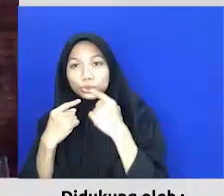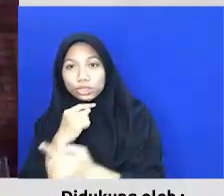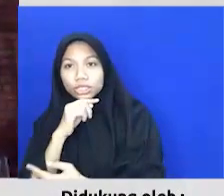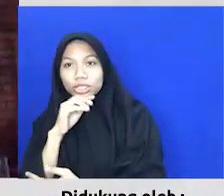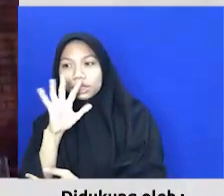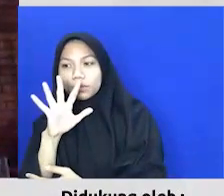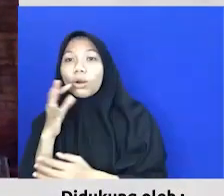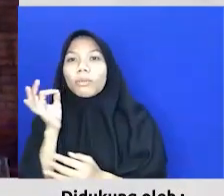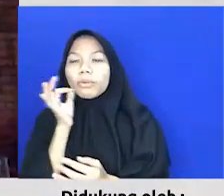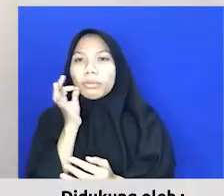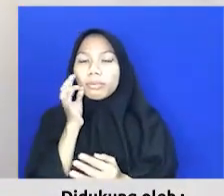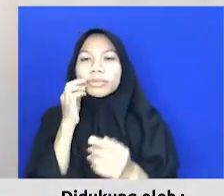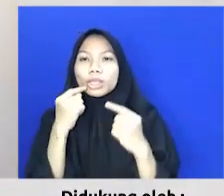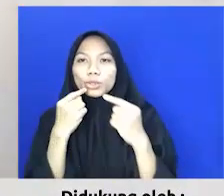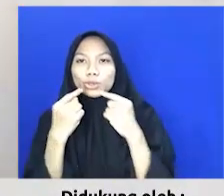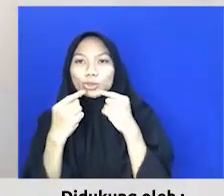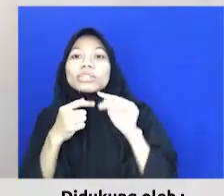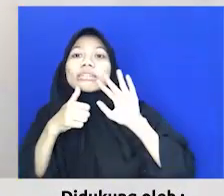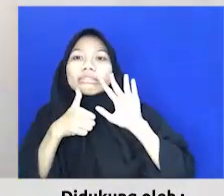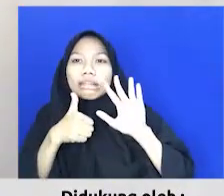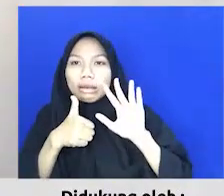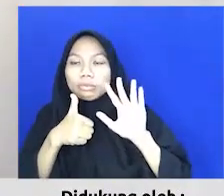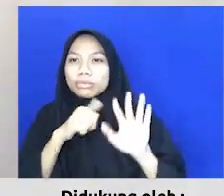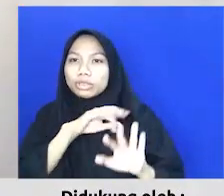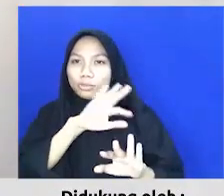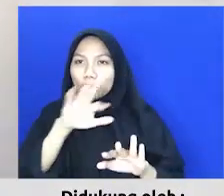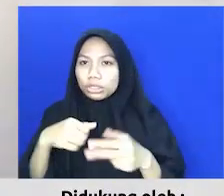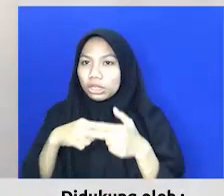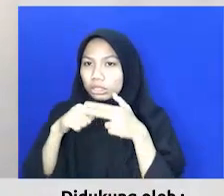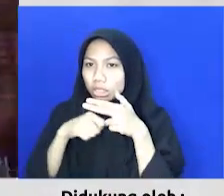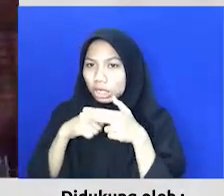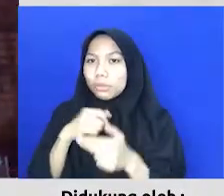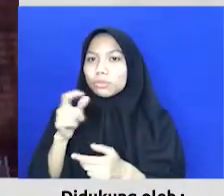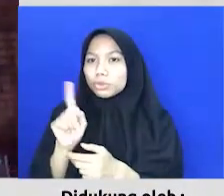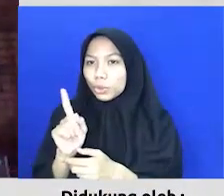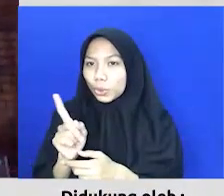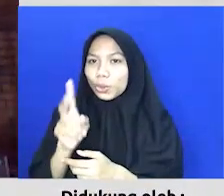Selamat malam teman-teman semua. Assalamualaikum warahmatullahi wabarakatuh. Salam sejahtera.